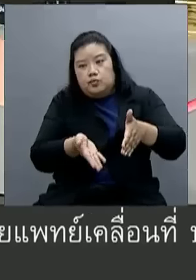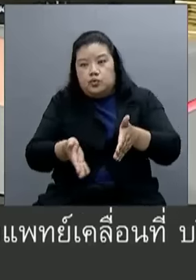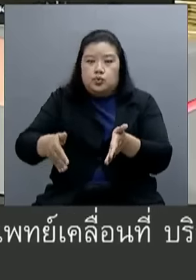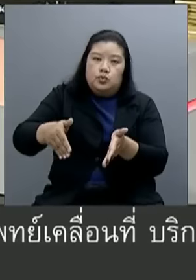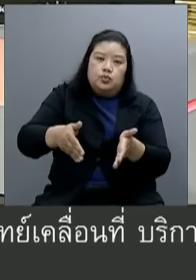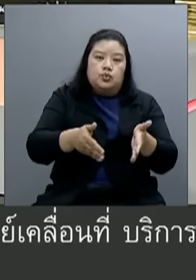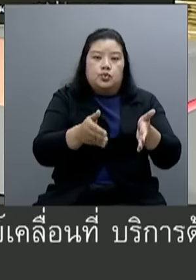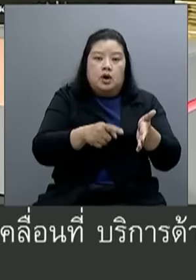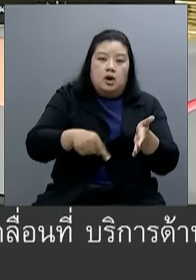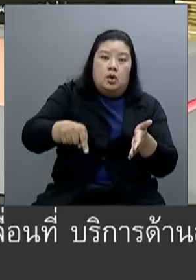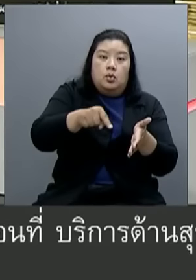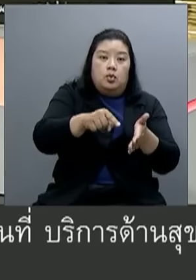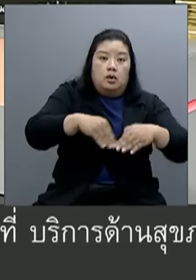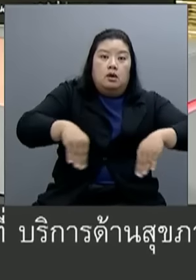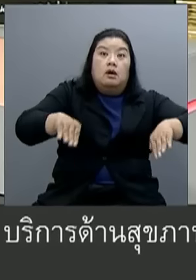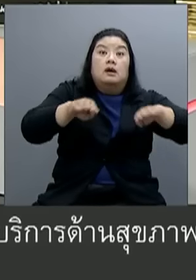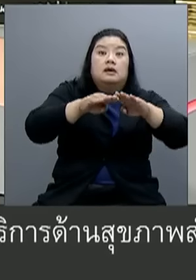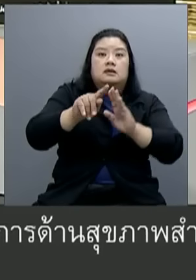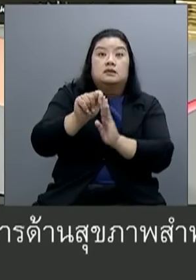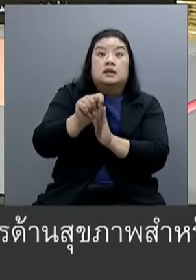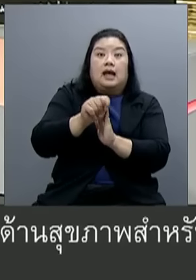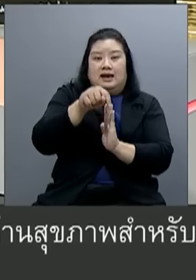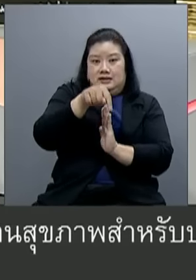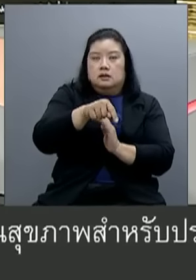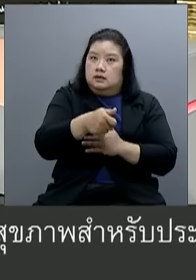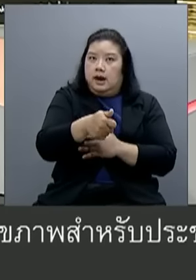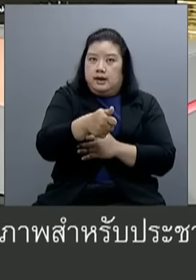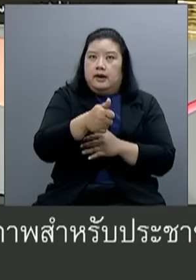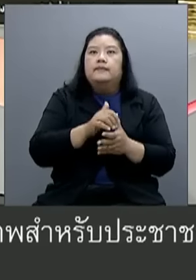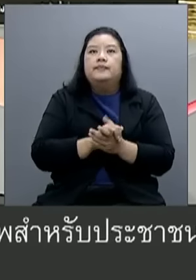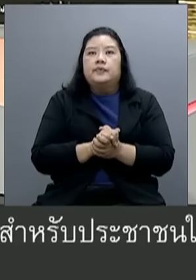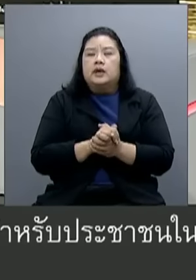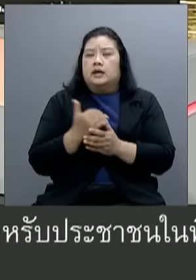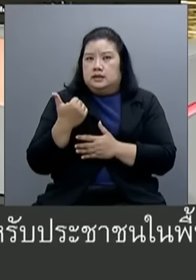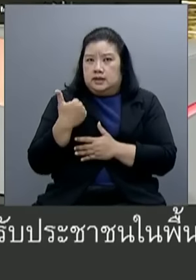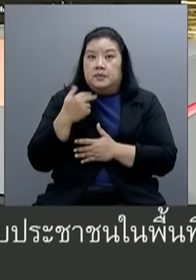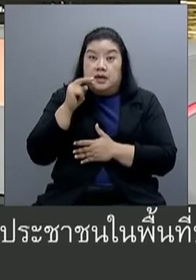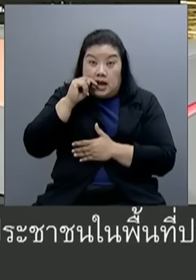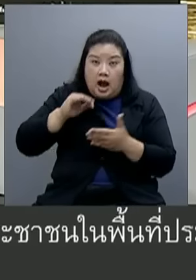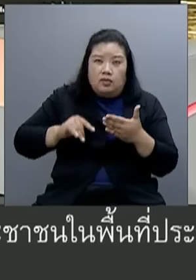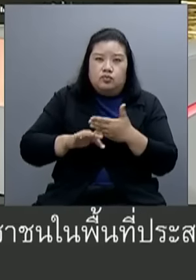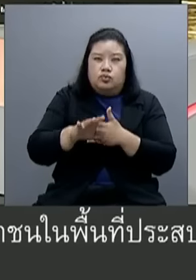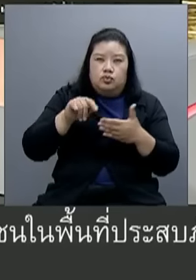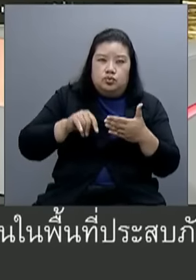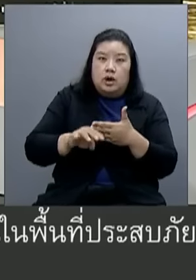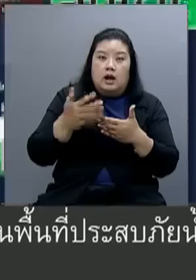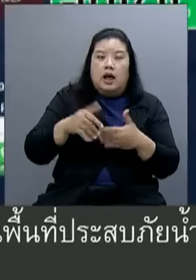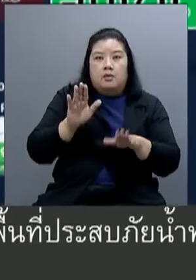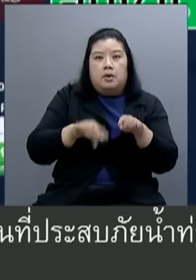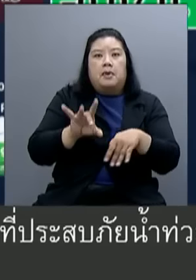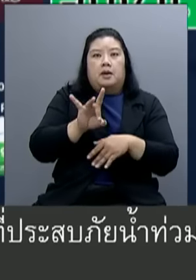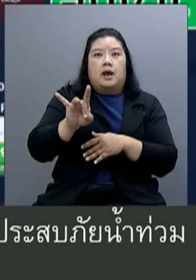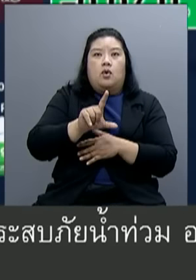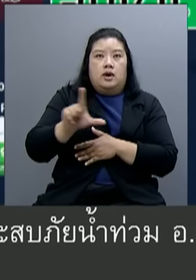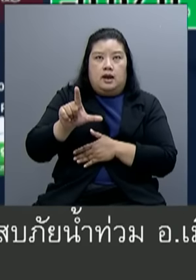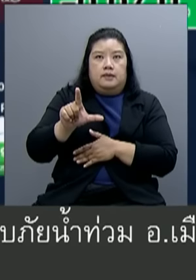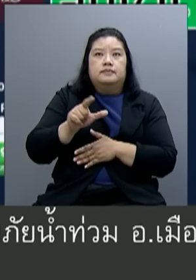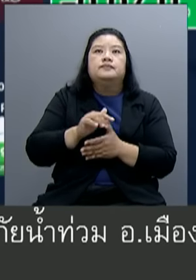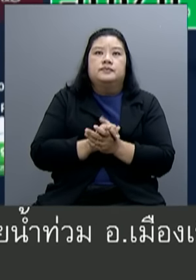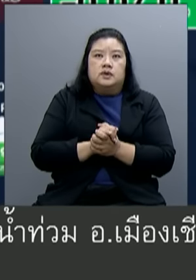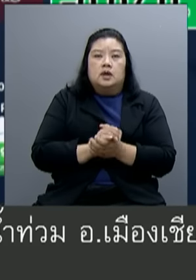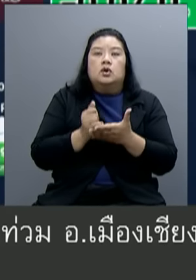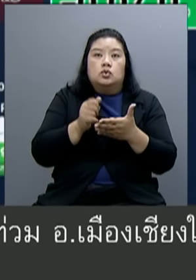พลยังน่าจะยังมีศักยภาพในการรองรับ ซึ่งเราประเมินแล้วจะมีปริมาณน้ำนะครับจากน้ำหลากลูกนี้ประมาณ800กว่าล้านนะครับก็จะส่